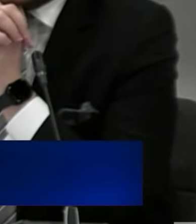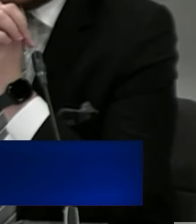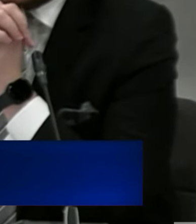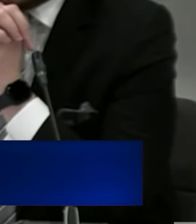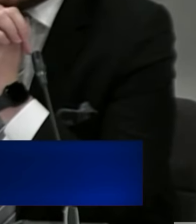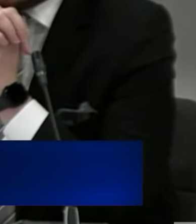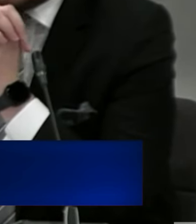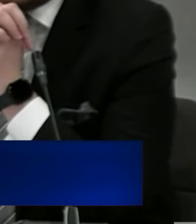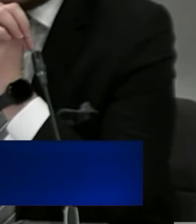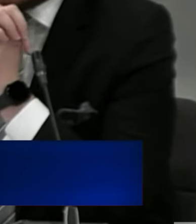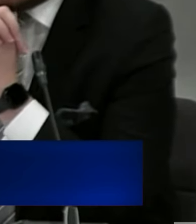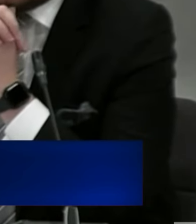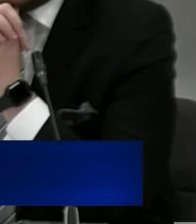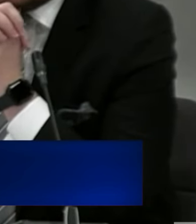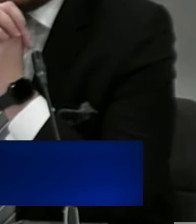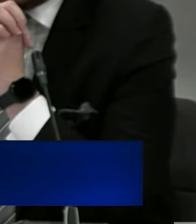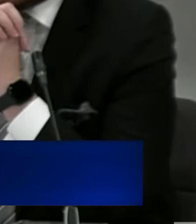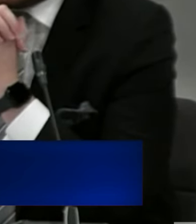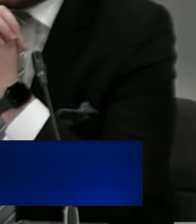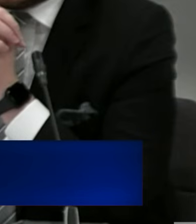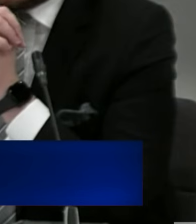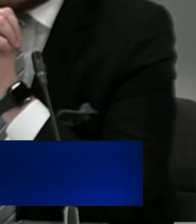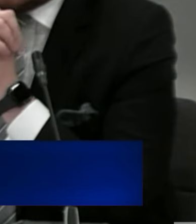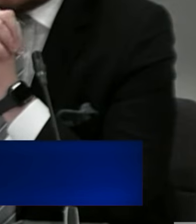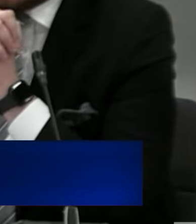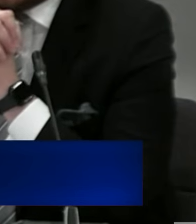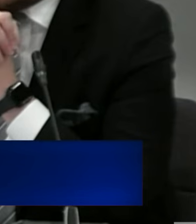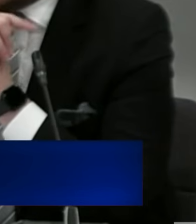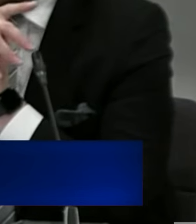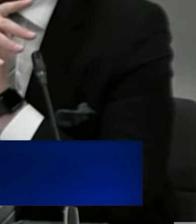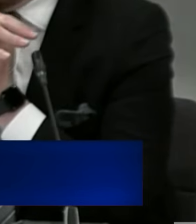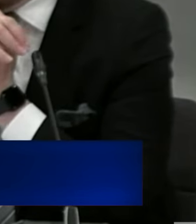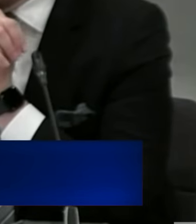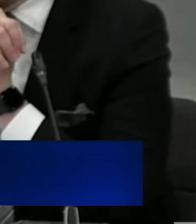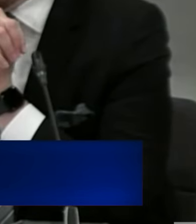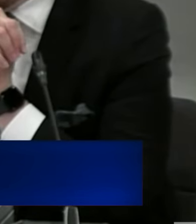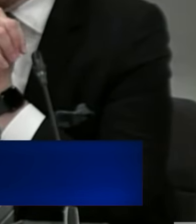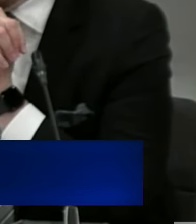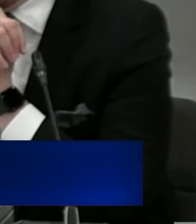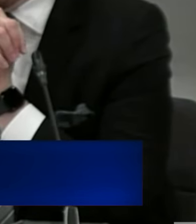2016 roku. Między innymi pan Mariusz Kamiński mówił tak i tutaj cytuję.